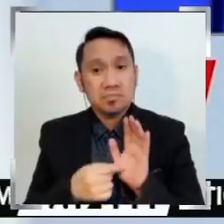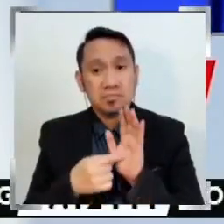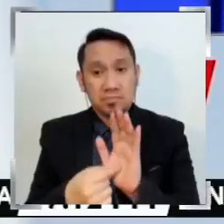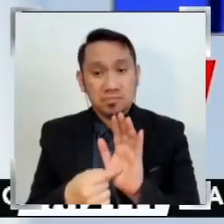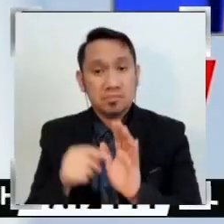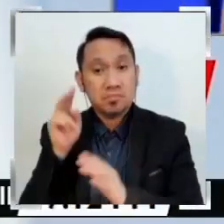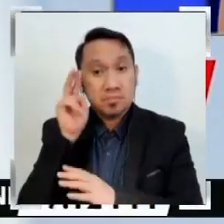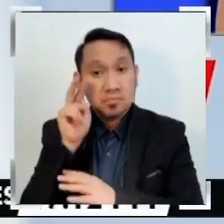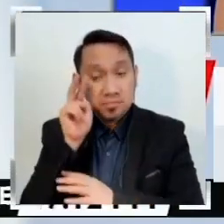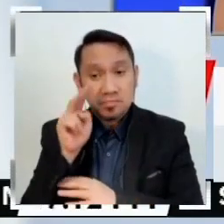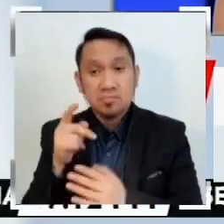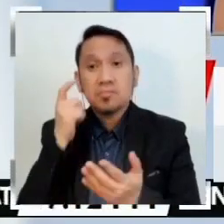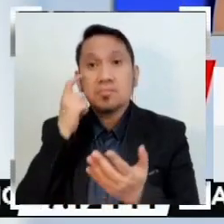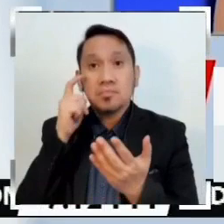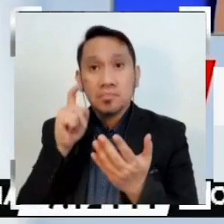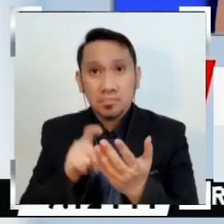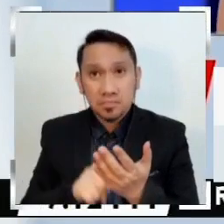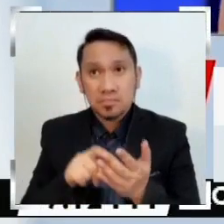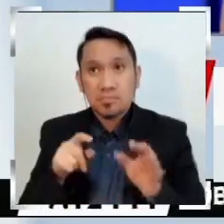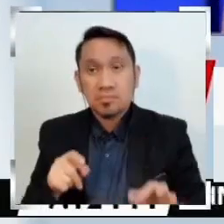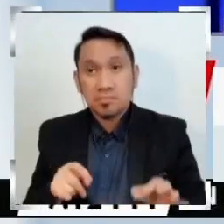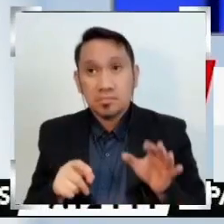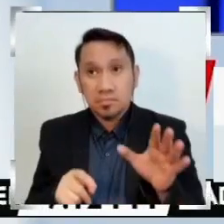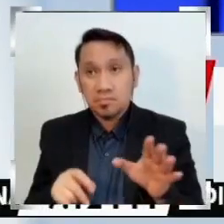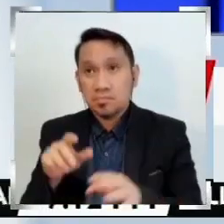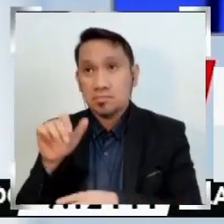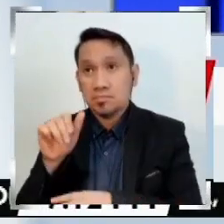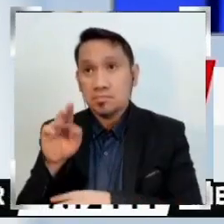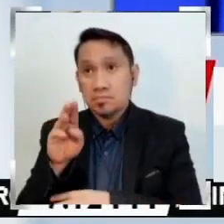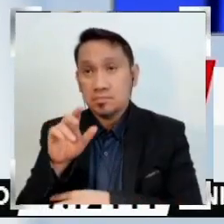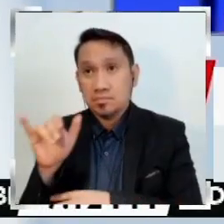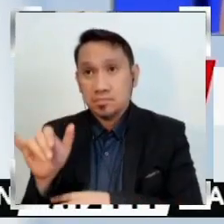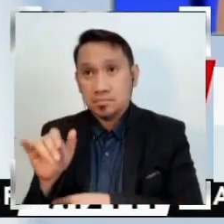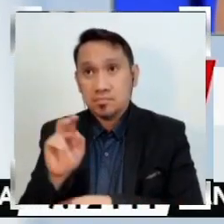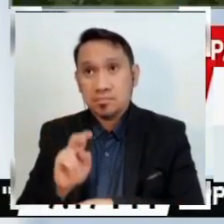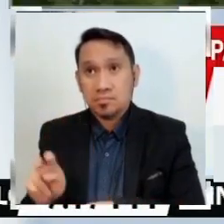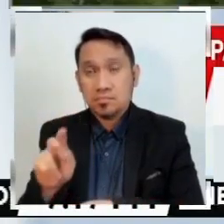Kinikilala rin daw nila ang kontribusyon ng Albay sa turismo sa bansa.